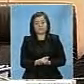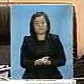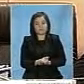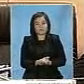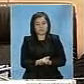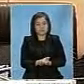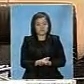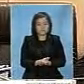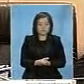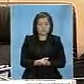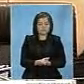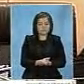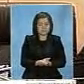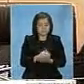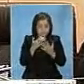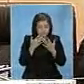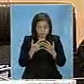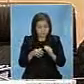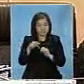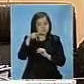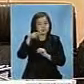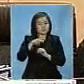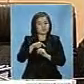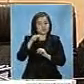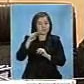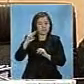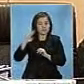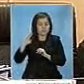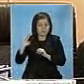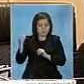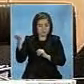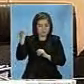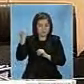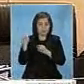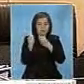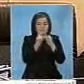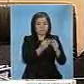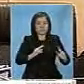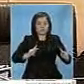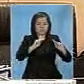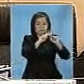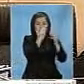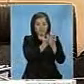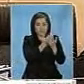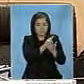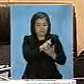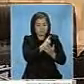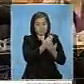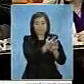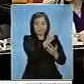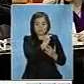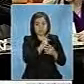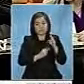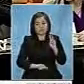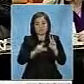ขณะเดียวกันร่างพระราชบัญญัติให้อำนาจกระทรวงคลังกู้เงินจำนวนไม่เกิน2ล้านล้านบาทเพื่อลงทุน